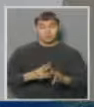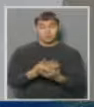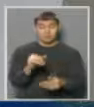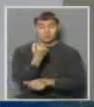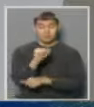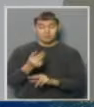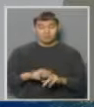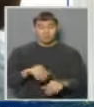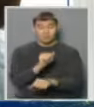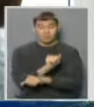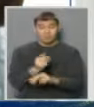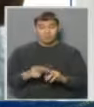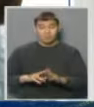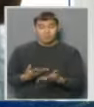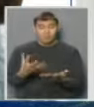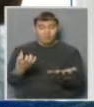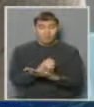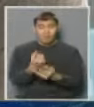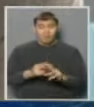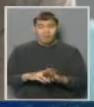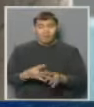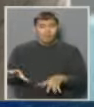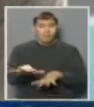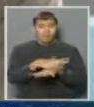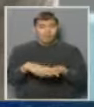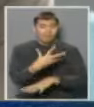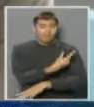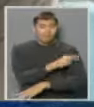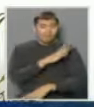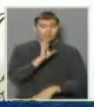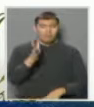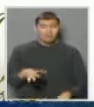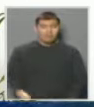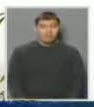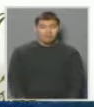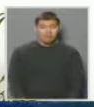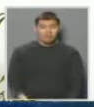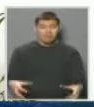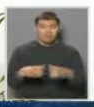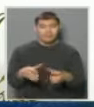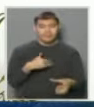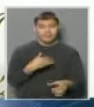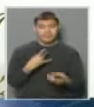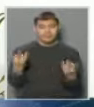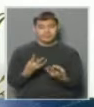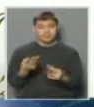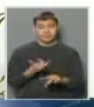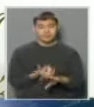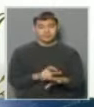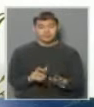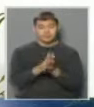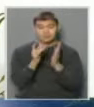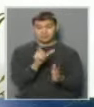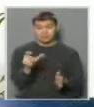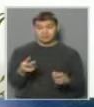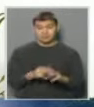жалғада тосқауыл қоюдың ұтымды шешімі жаппай вакциналау болмақ. Ұжымдық иммунитет деп, неғұрлым көп